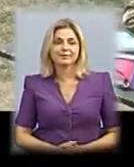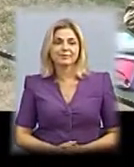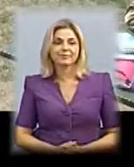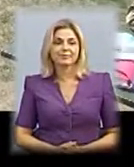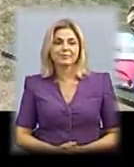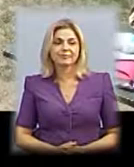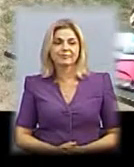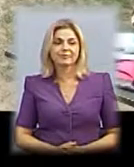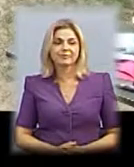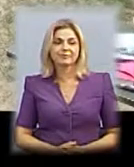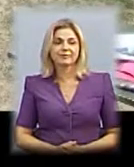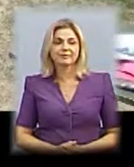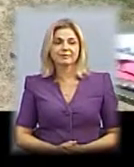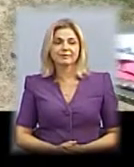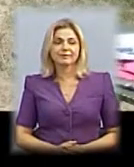Ухо? Ухо.